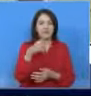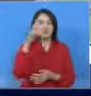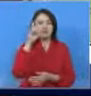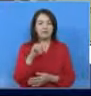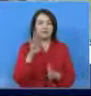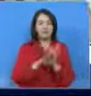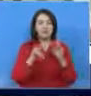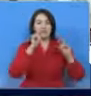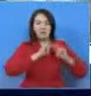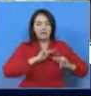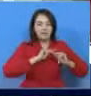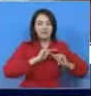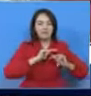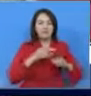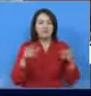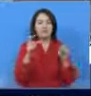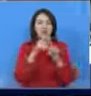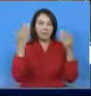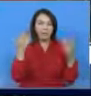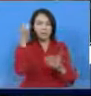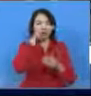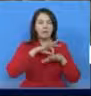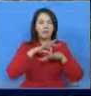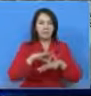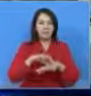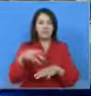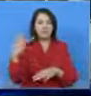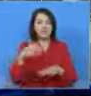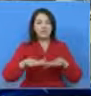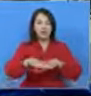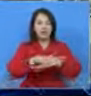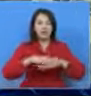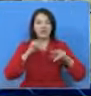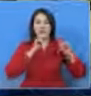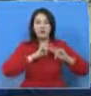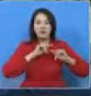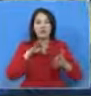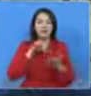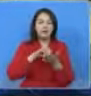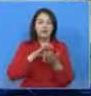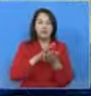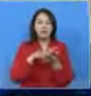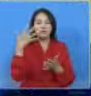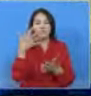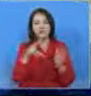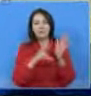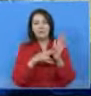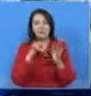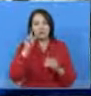1200 безработных. К слову, в текущем году было проведено 3 ярмарки вакансий, трудоустроено